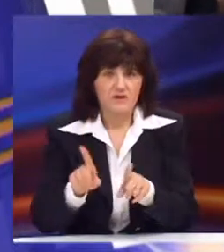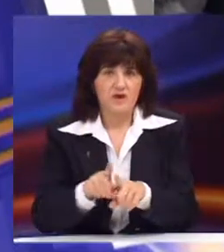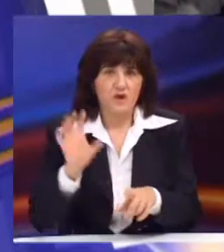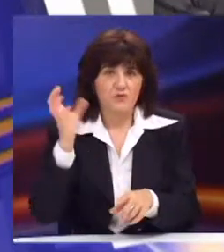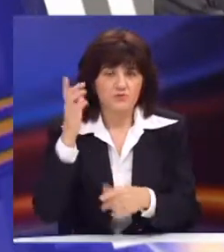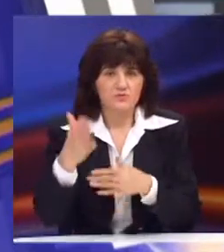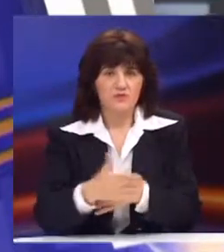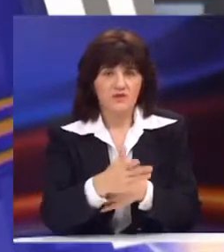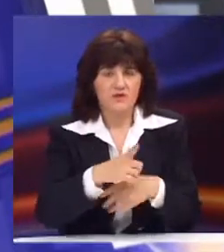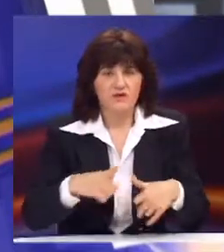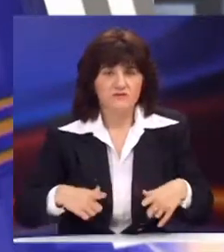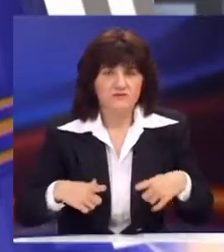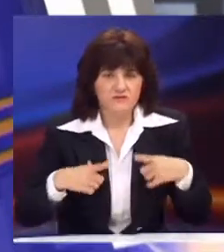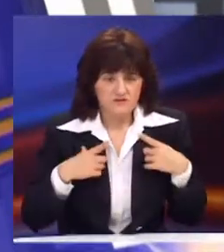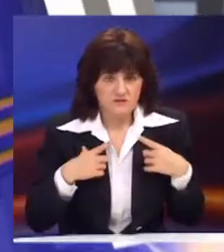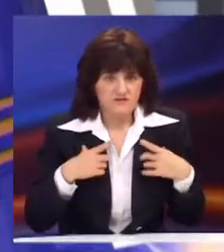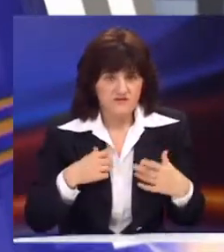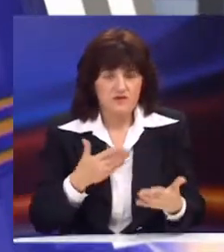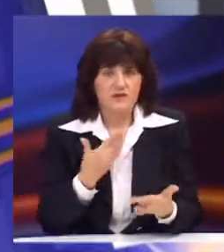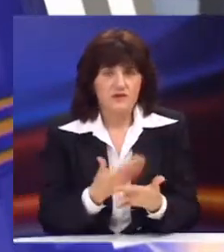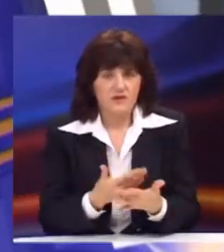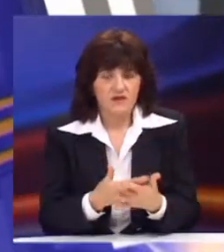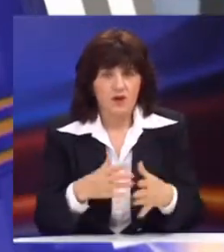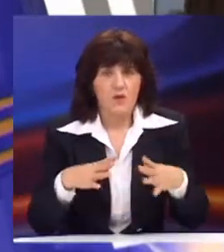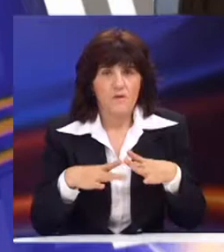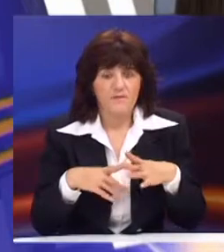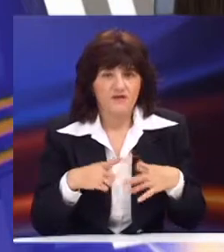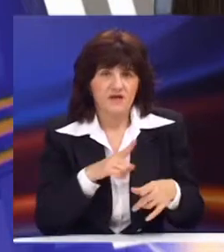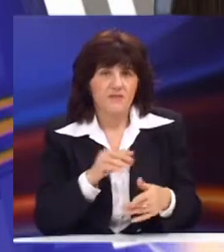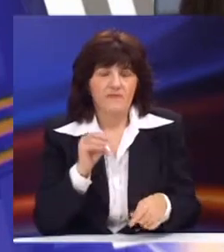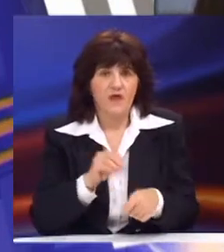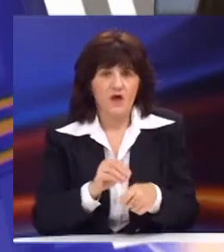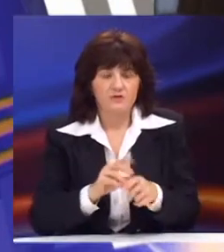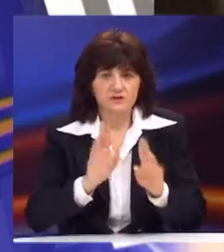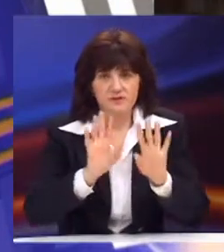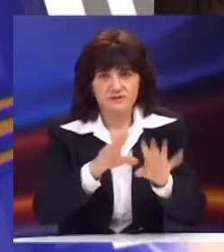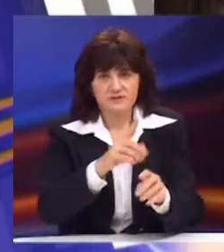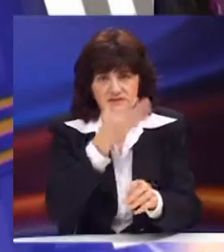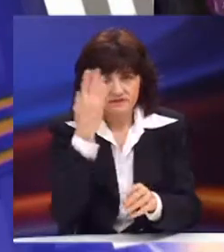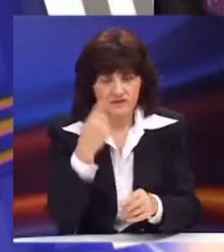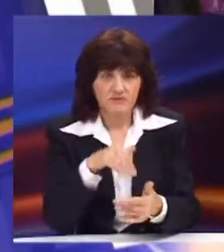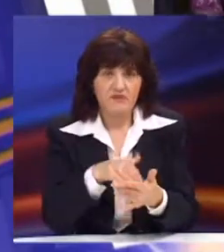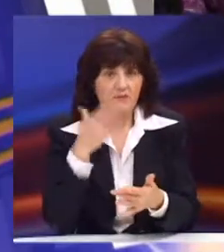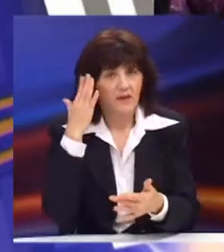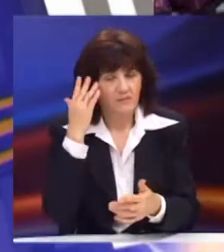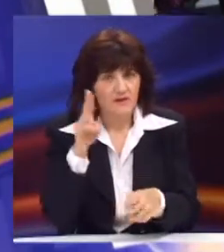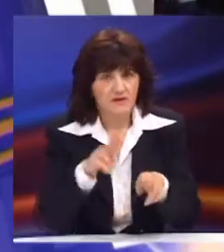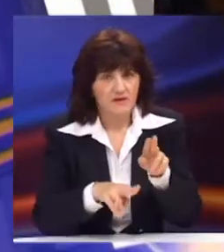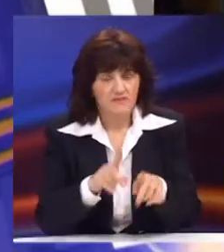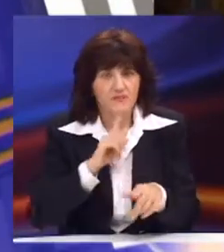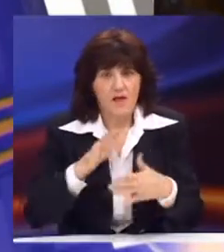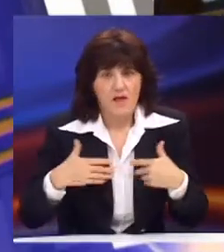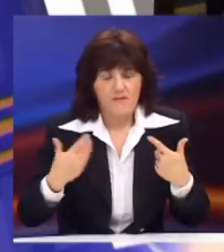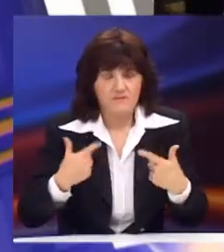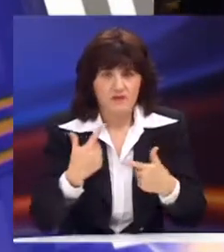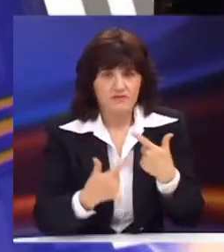za penzionere koji žive u tom delu. Cilj svega jeste da se penzioneri ne osjećaju da su zapostavljeni, nego da o njima brinu i oni